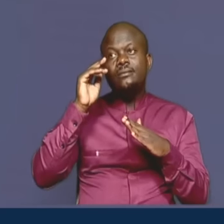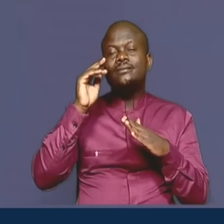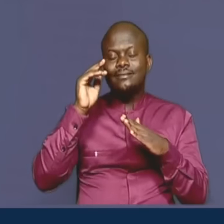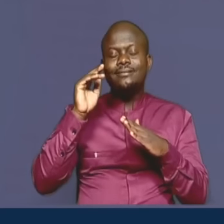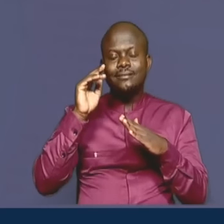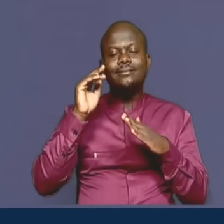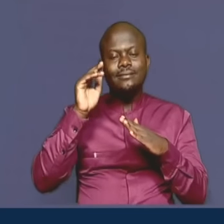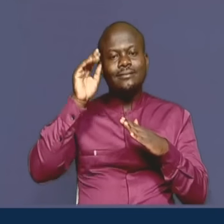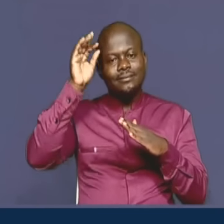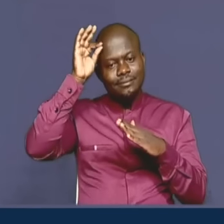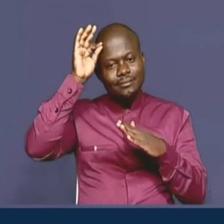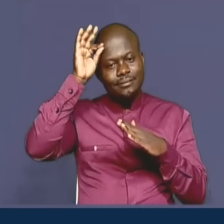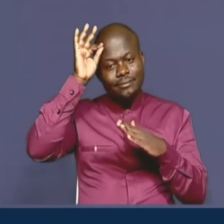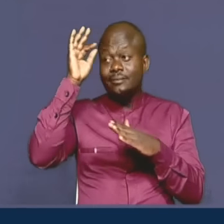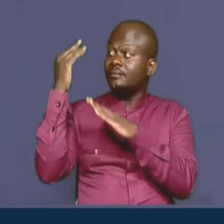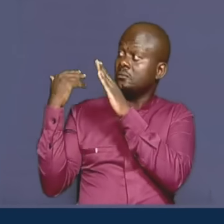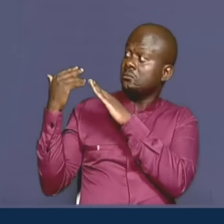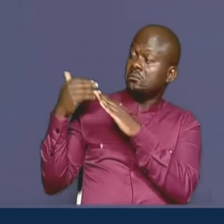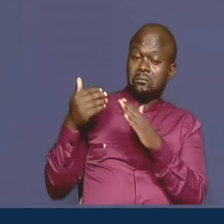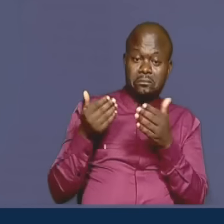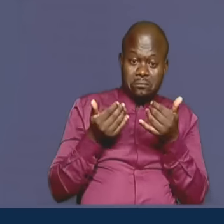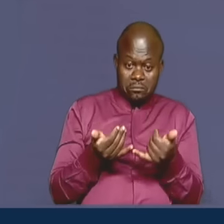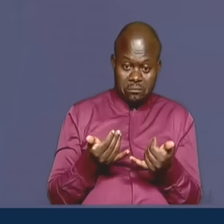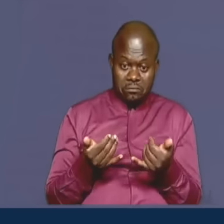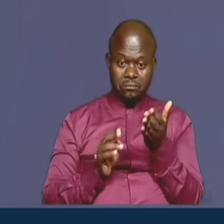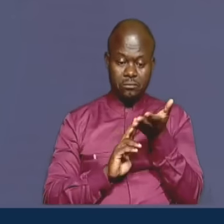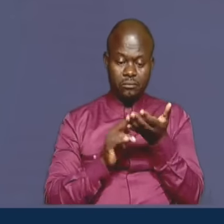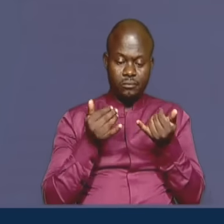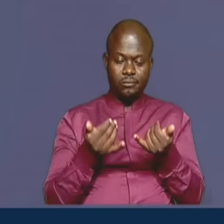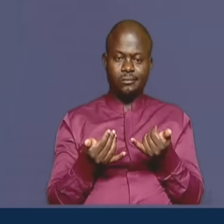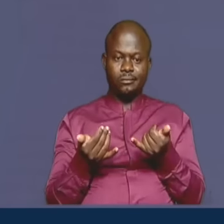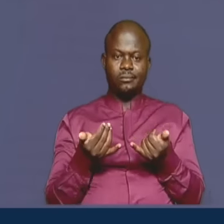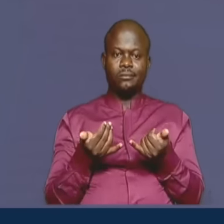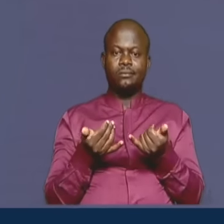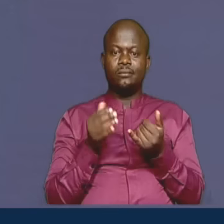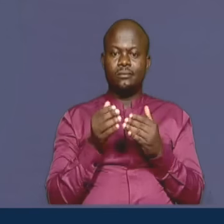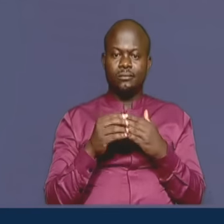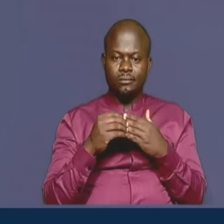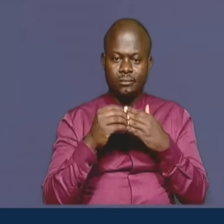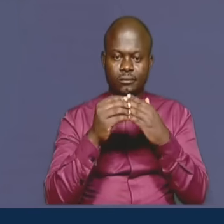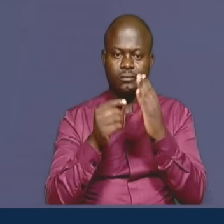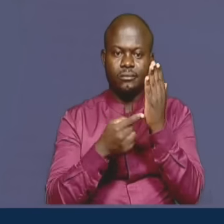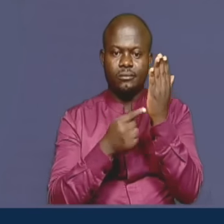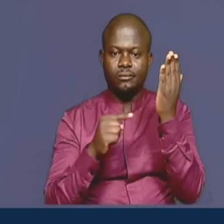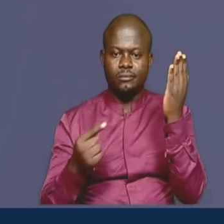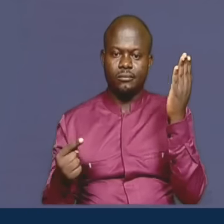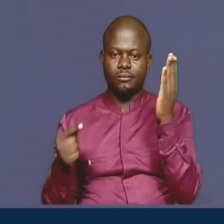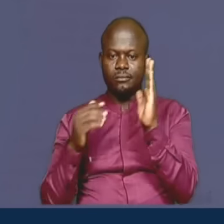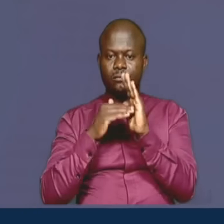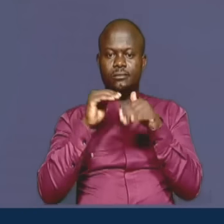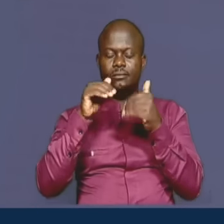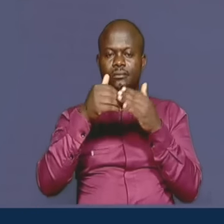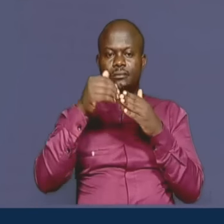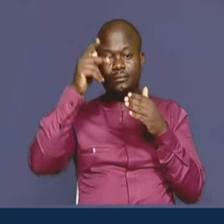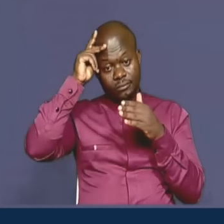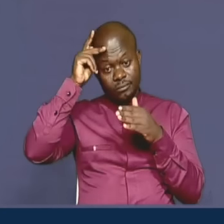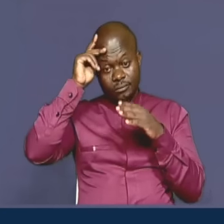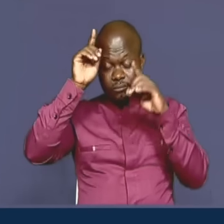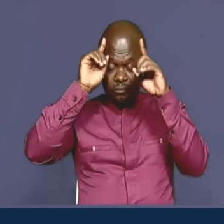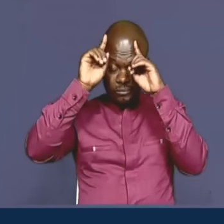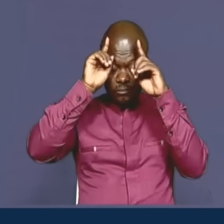mu bihe bya kera sibwo ubumenyi dukoresha ubu muri iki kinyejana kirangajwe imbere n'ikoranabuhanga ndetse n'ubwenge